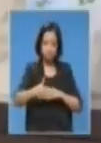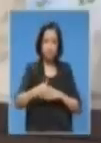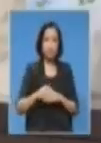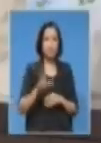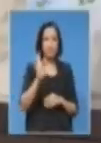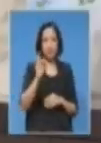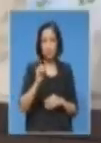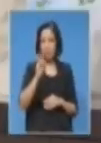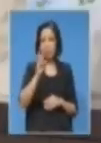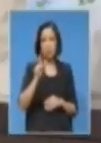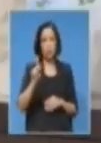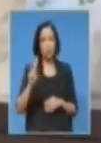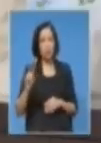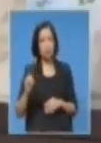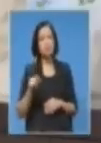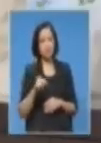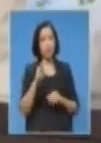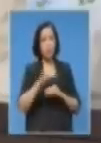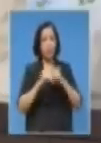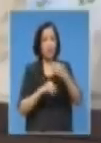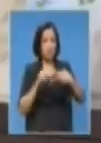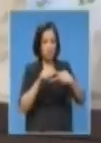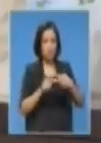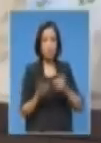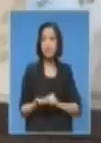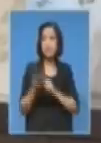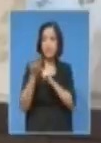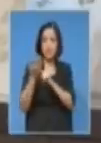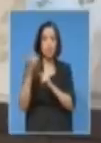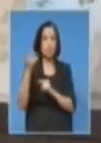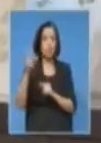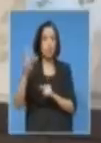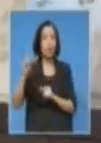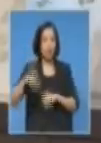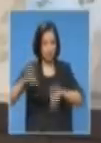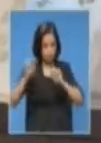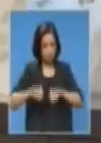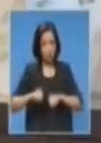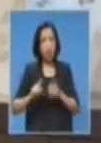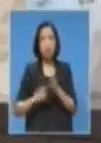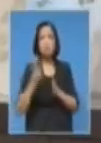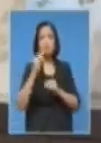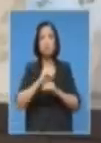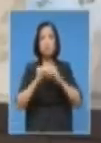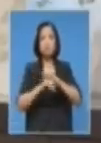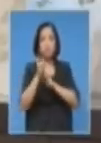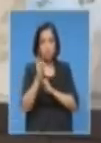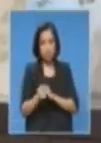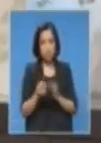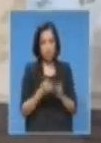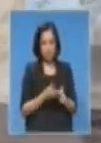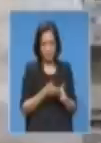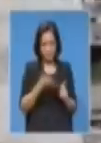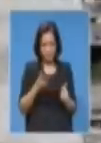ทั้ง2โครงการนี้ก็พร้อมที่จะนำเสนอคณะรัฐมนตรีอนุมัติการก่อสร้างนั้นก็คาดว่าจะเริ่มต้นได้ภายในไตรมาสที่